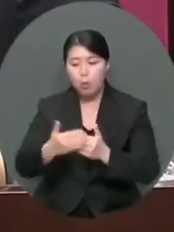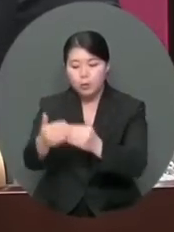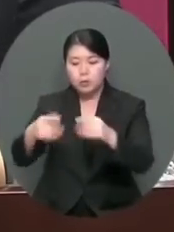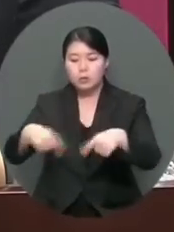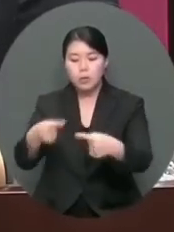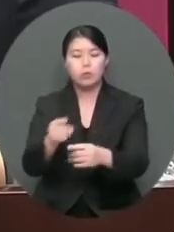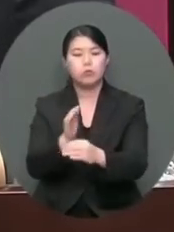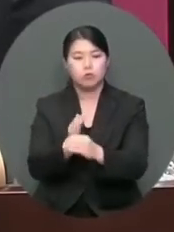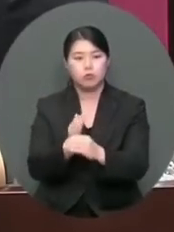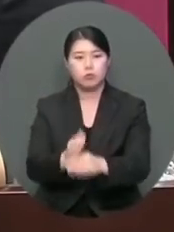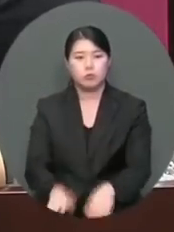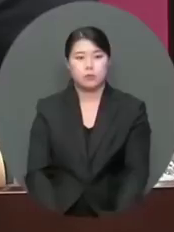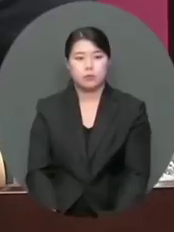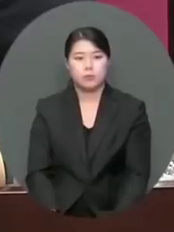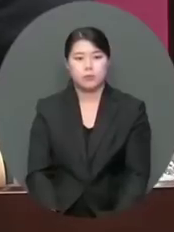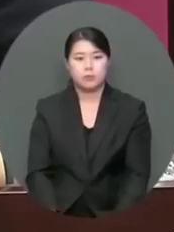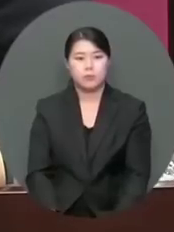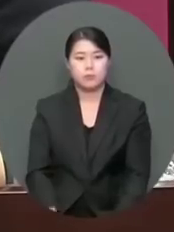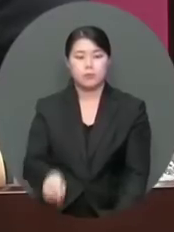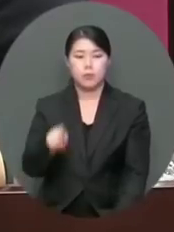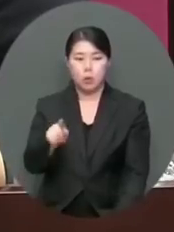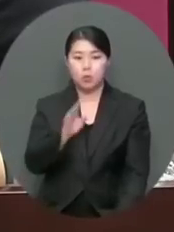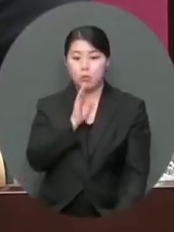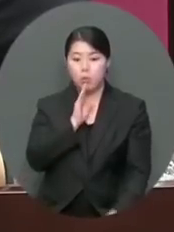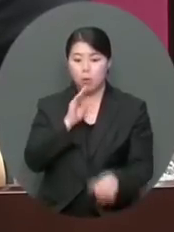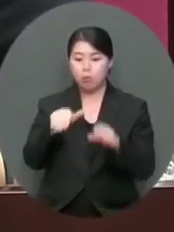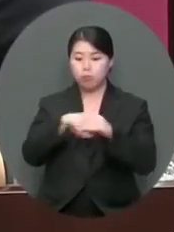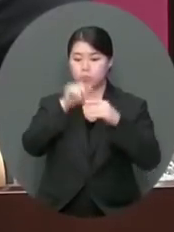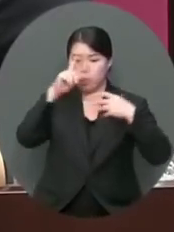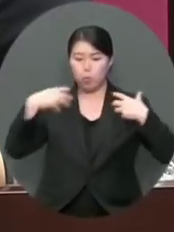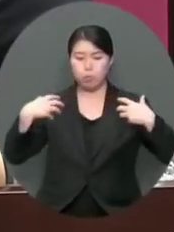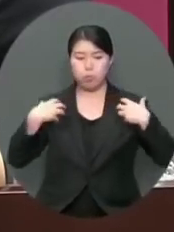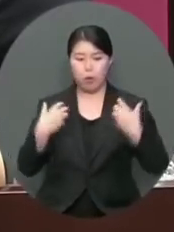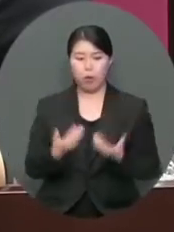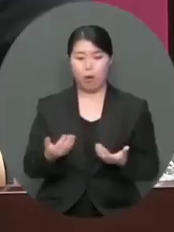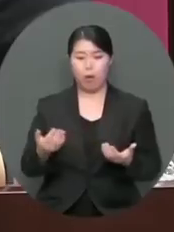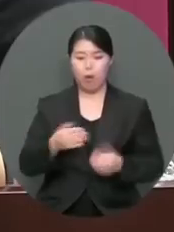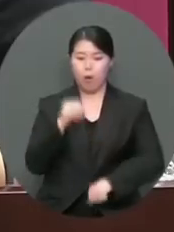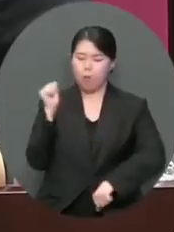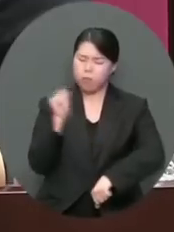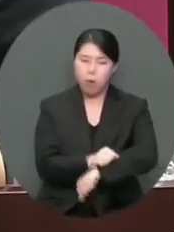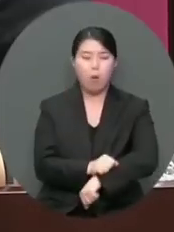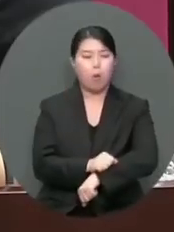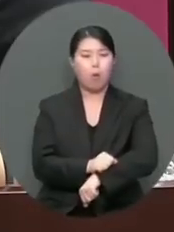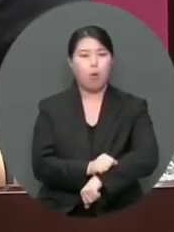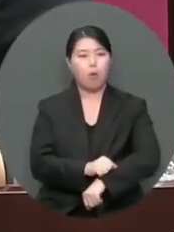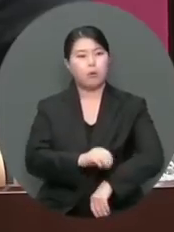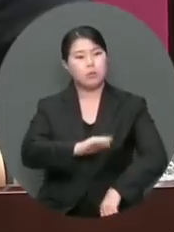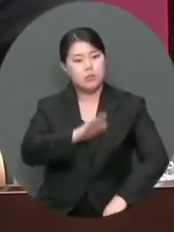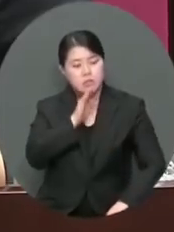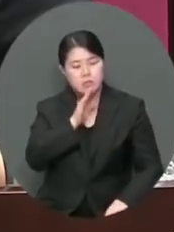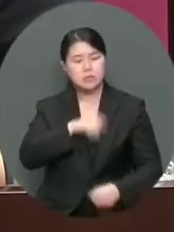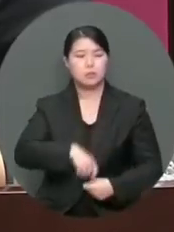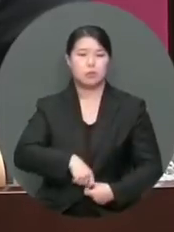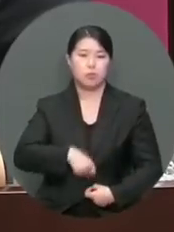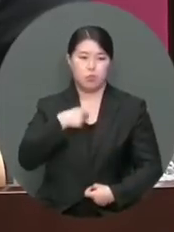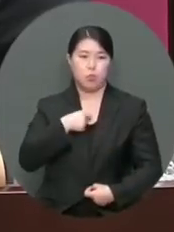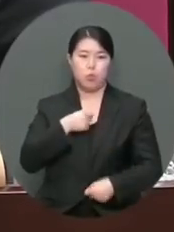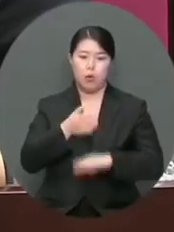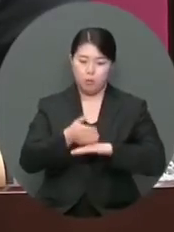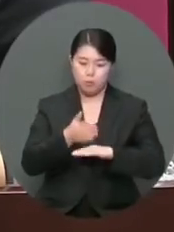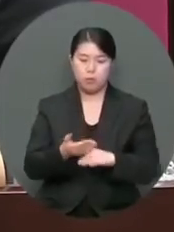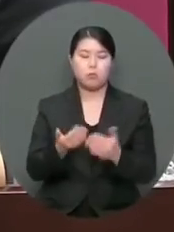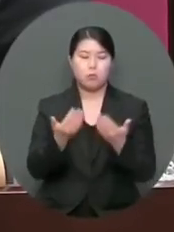참여하고 있다는 거, 저는 정말 문재인 정부가 하셨던 일에 대해서 진짜 진정으로 제가